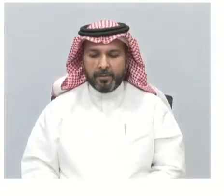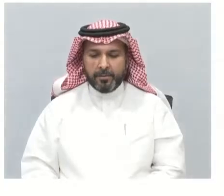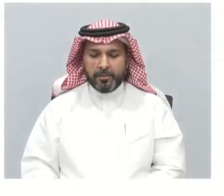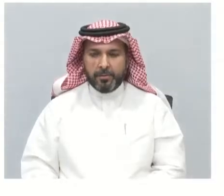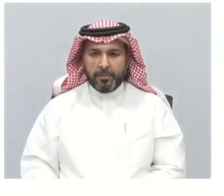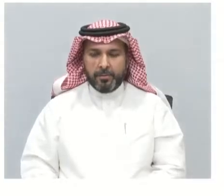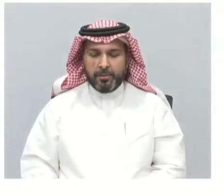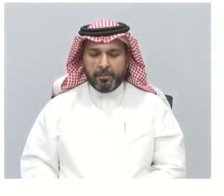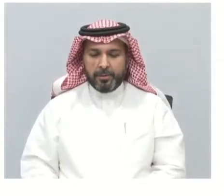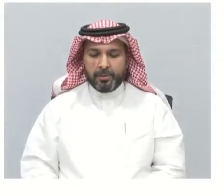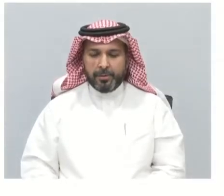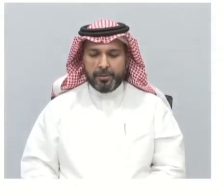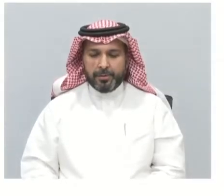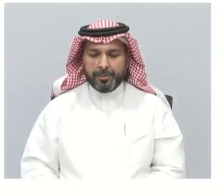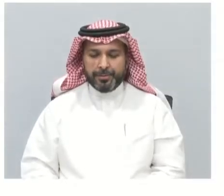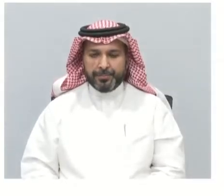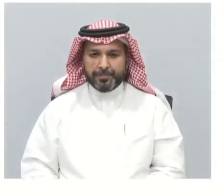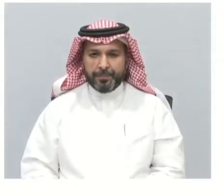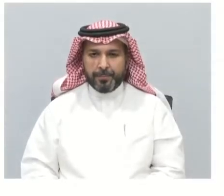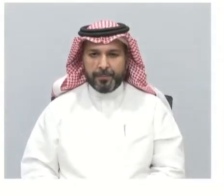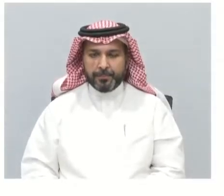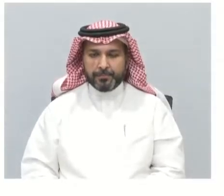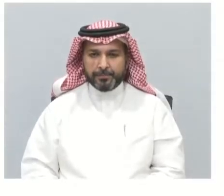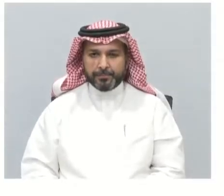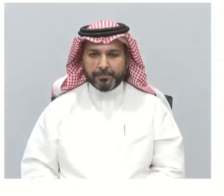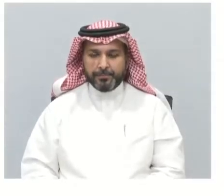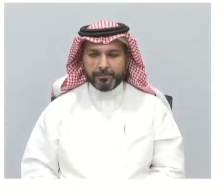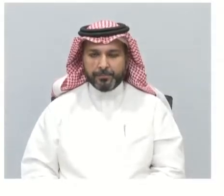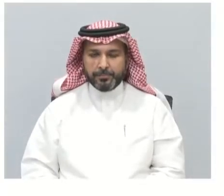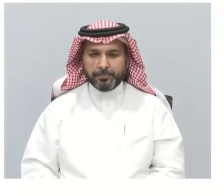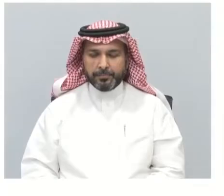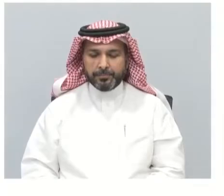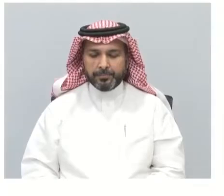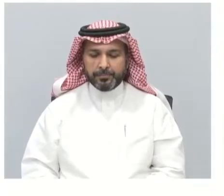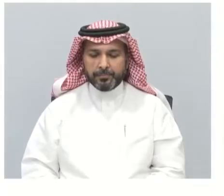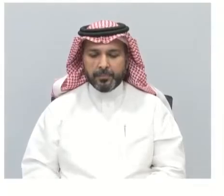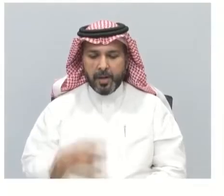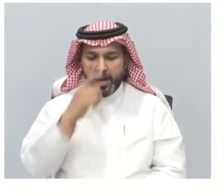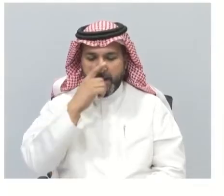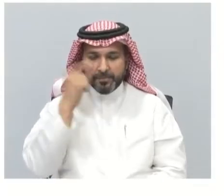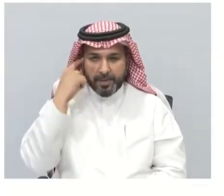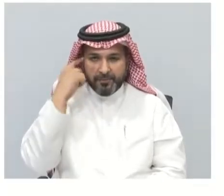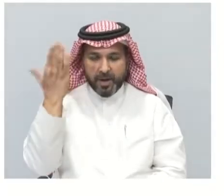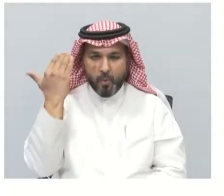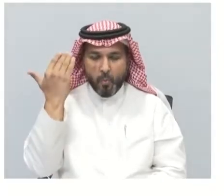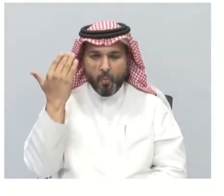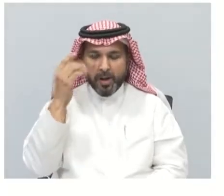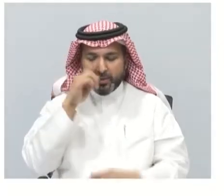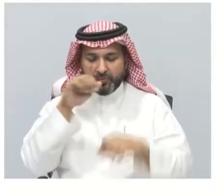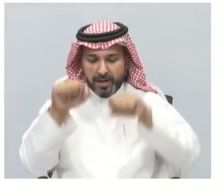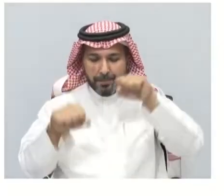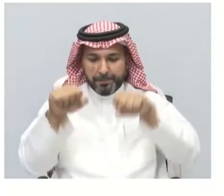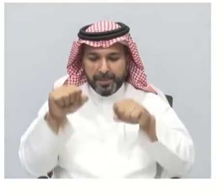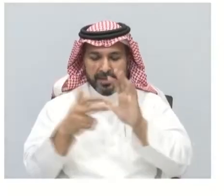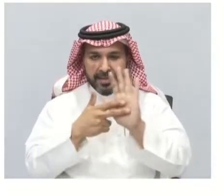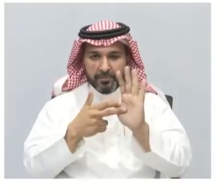وار وسالب س اذا تعالوا نجيب معادله المستقيم معادله المستقيم عندي لابد اول حاجه ناتي بالميل والميل عندي